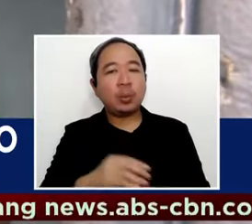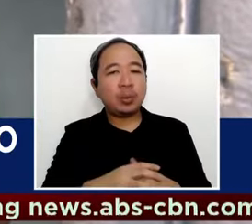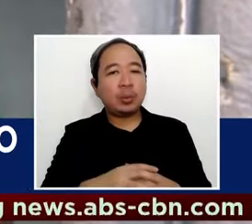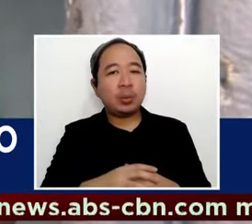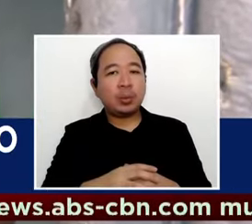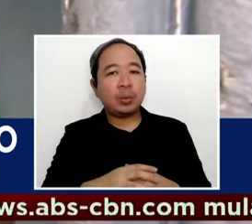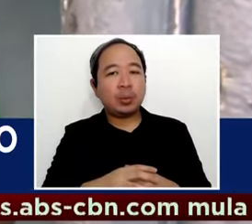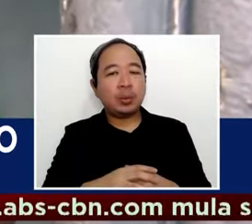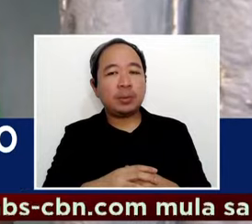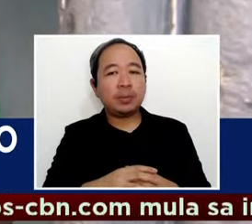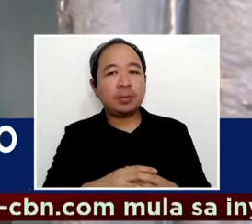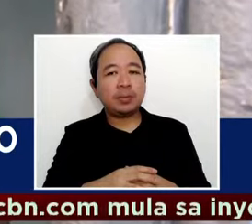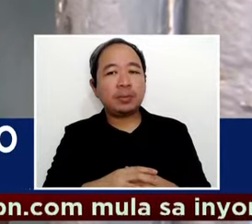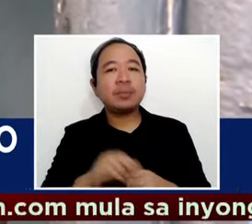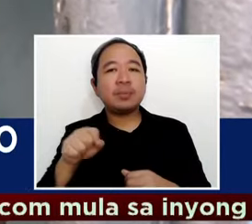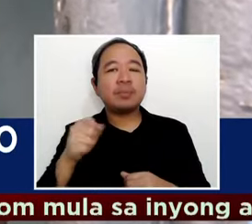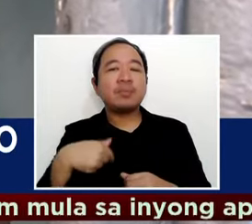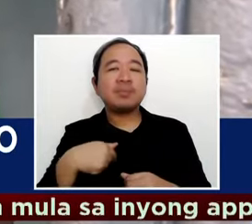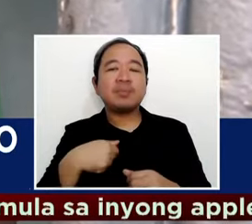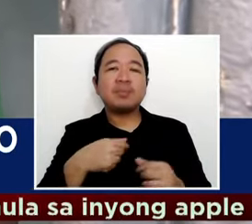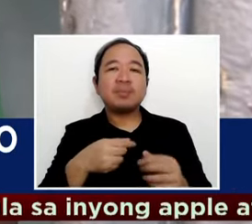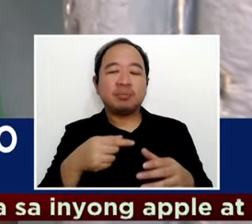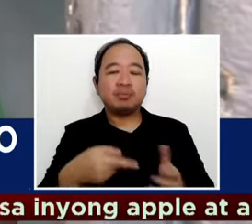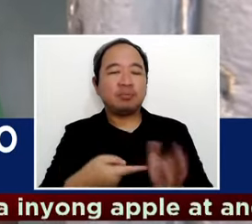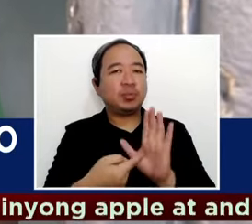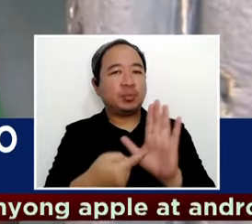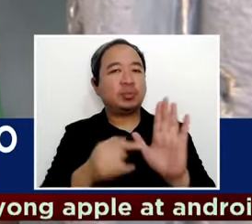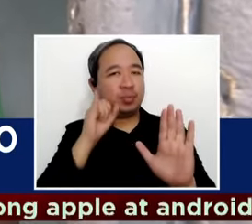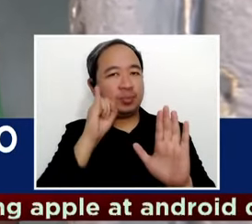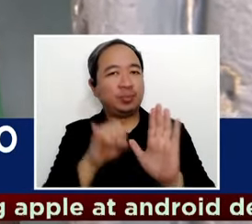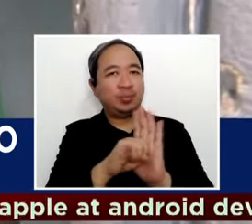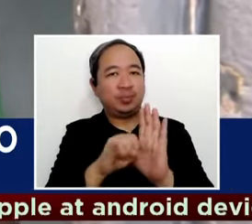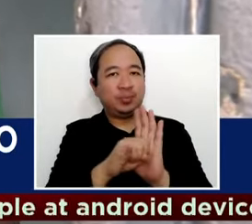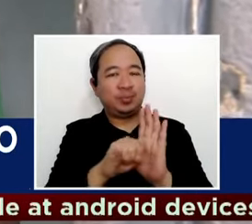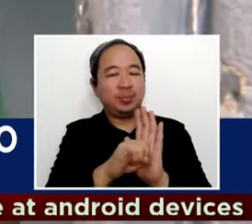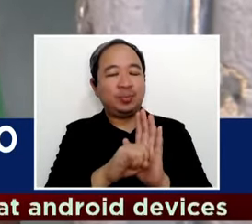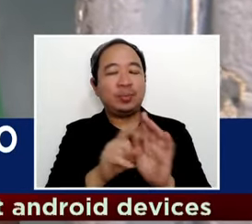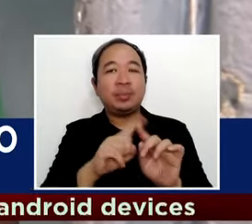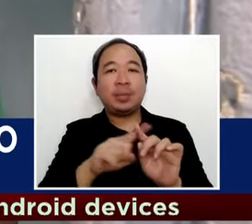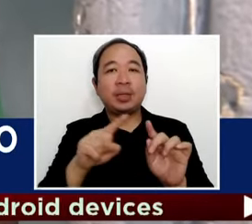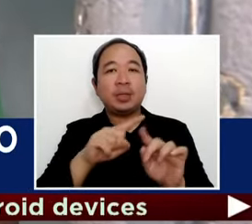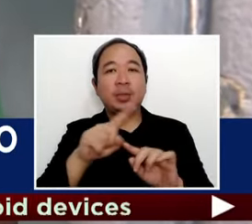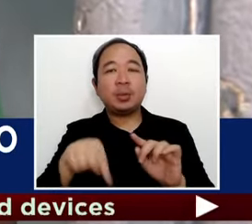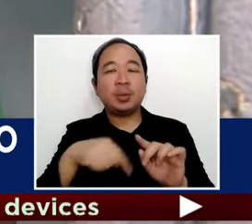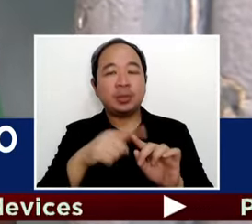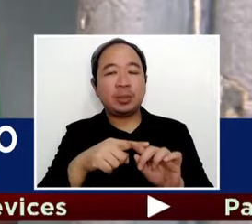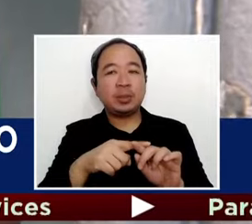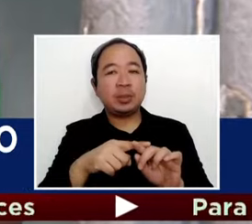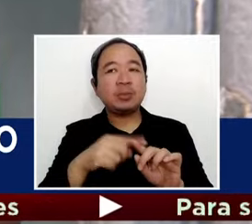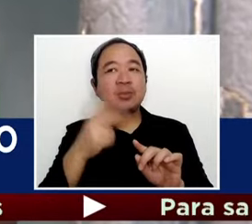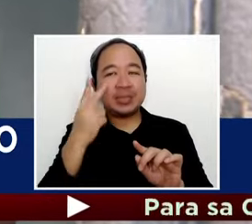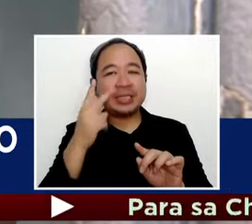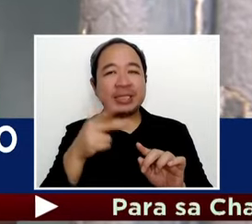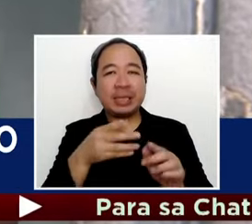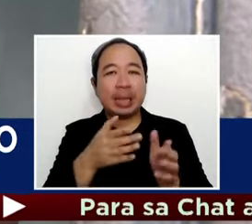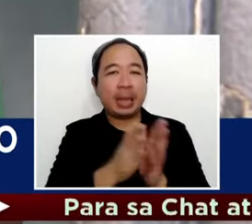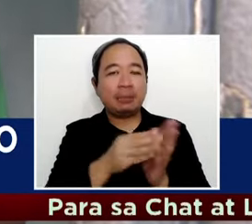nagpaano po, kilala po ng ganyan po. Para po sir? Maano po sila.